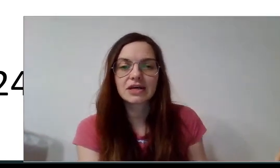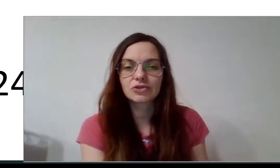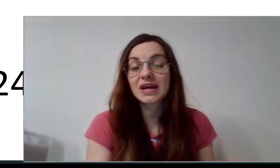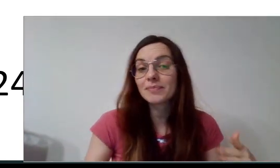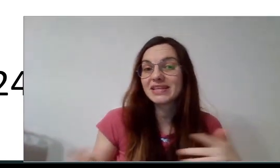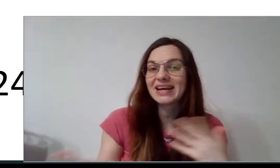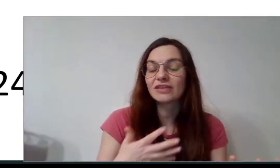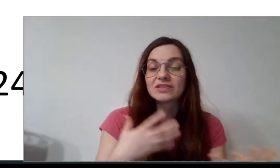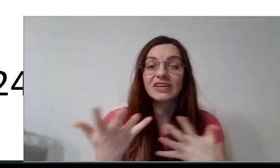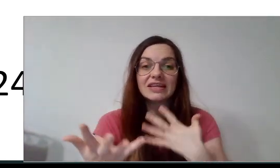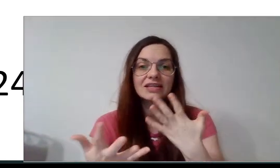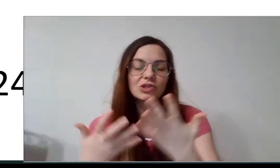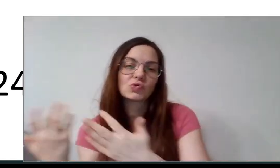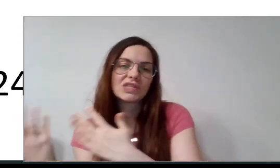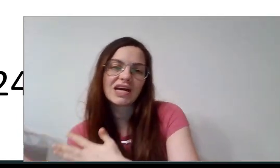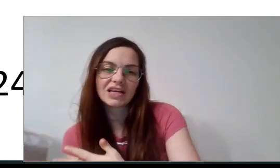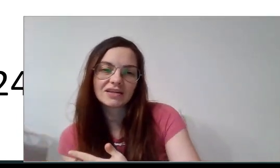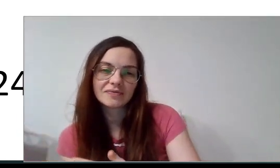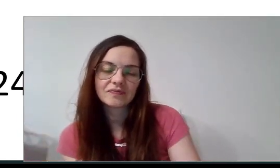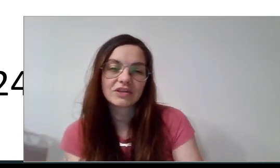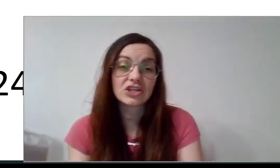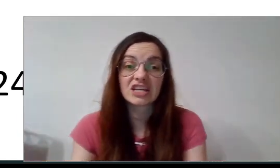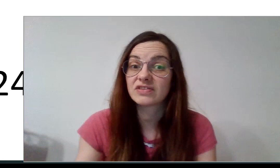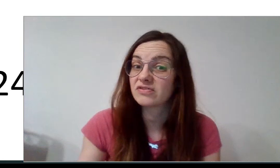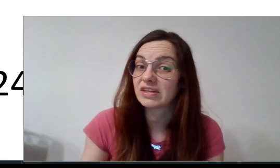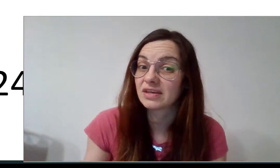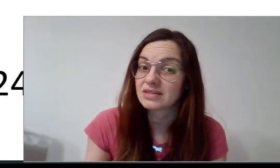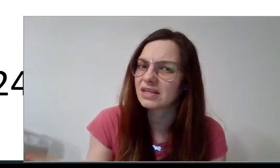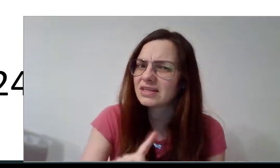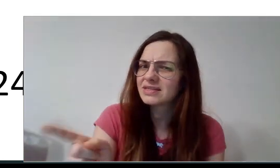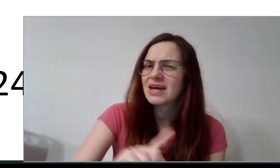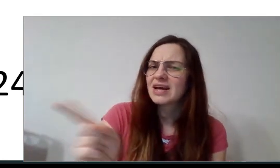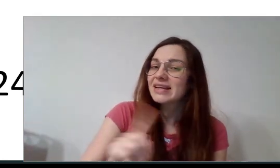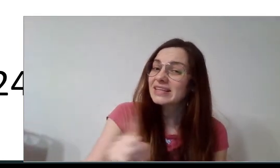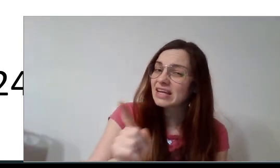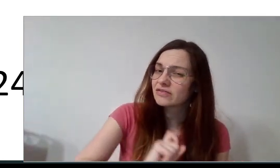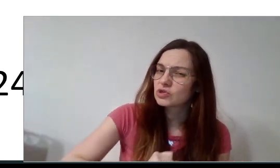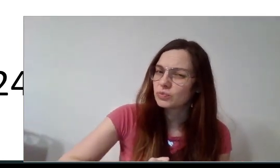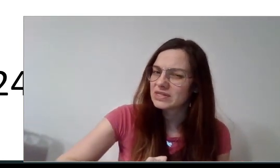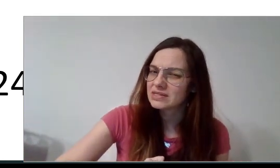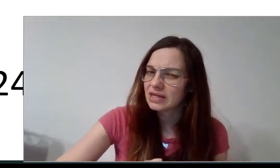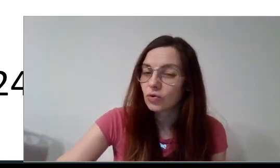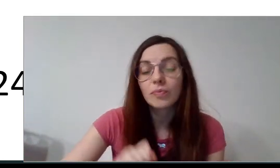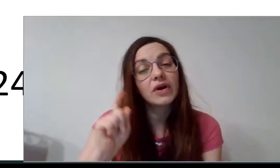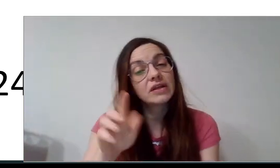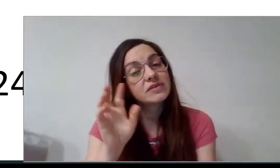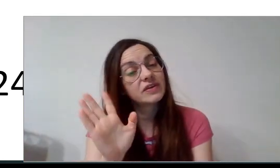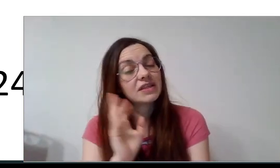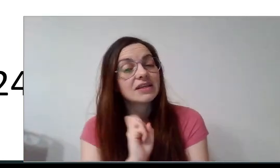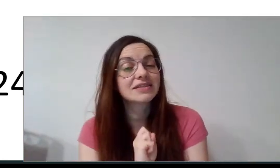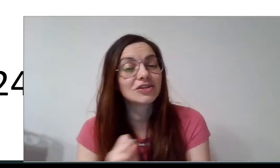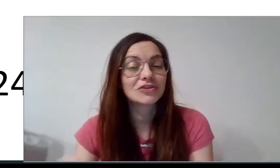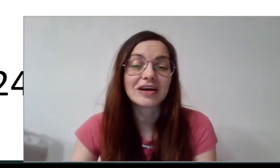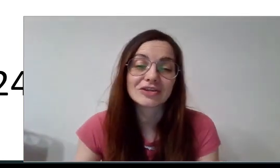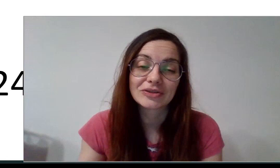da kažem. Ich habe dir etwas Wichtiges zu sagen. Znači, etwas Wichtiges. Nichts, nicht etwas Dummes, ne glupo. Etwas